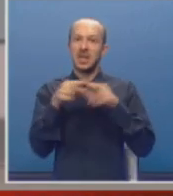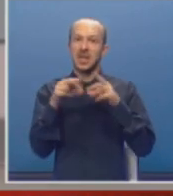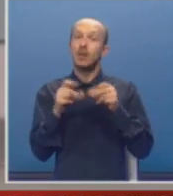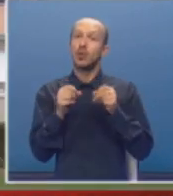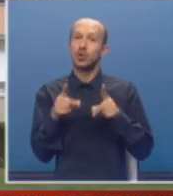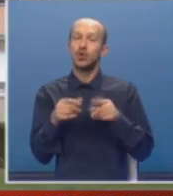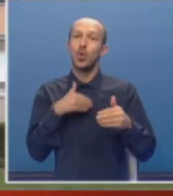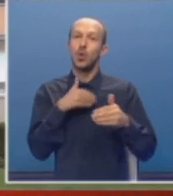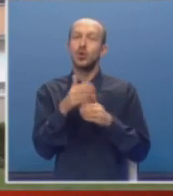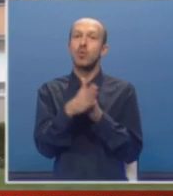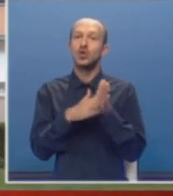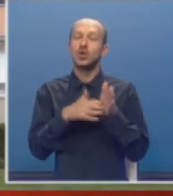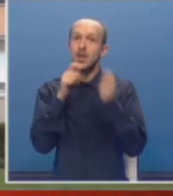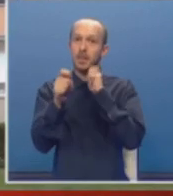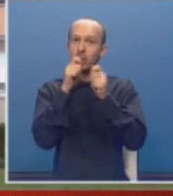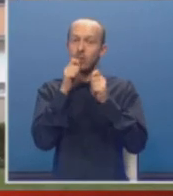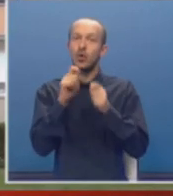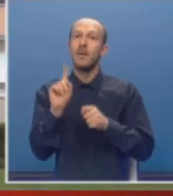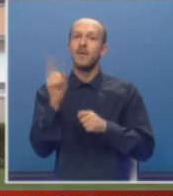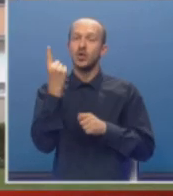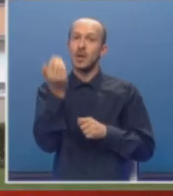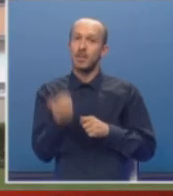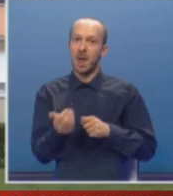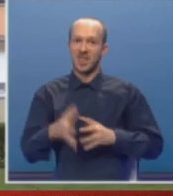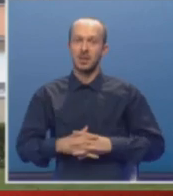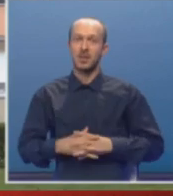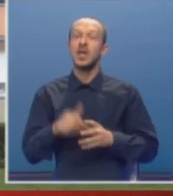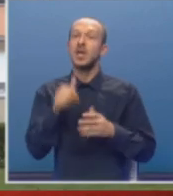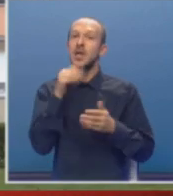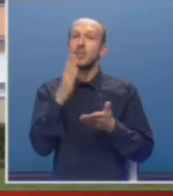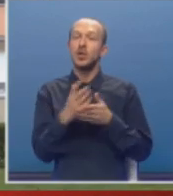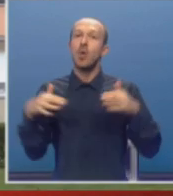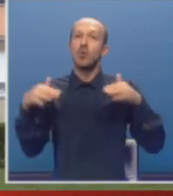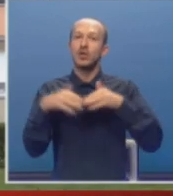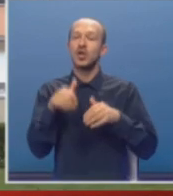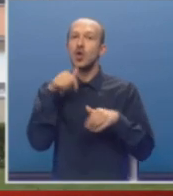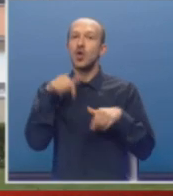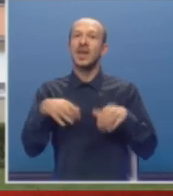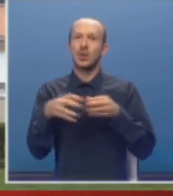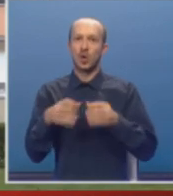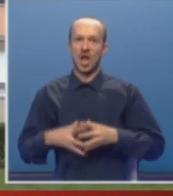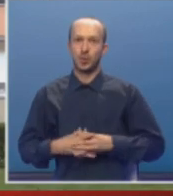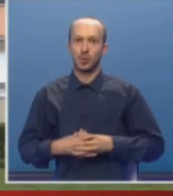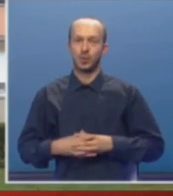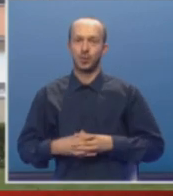poručuju da će uskoro početi pregovore oko povećanja plata gdje će biti obuhvaćene i ove kategorije.